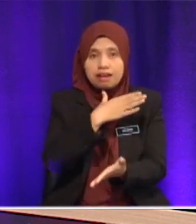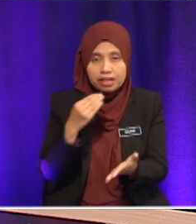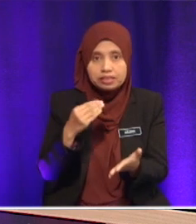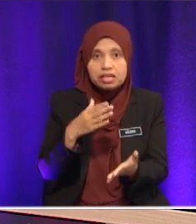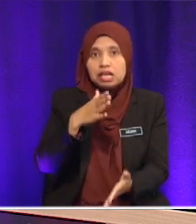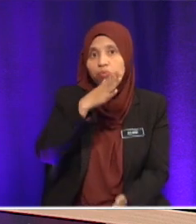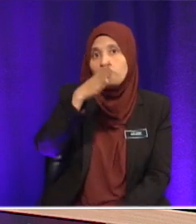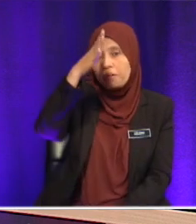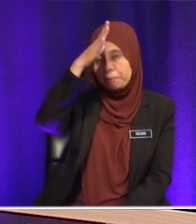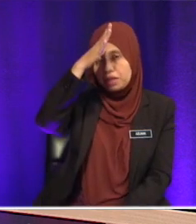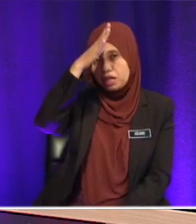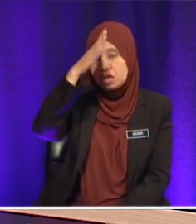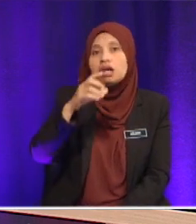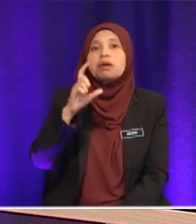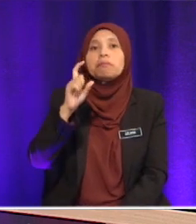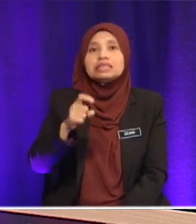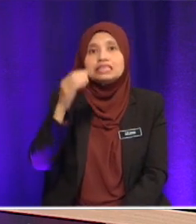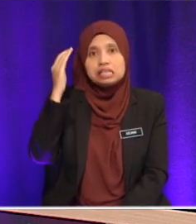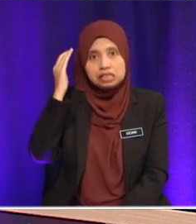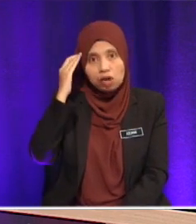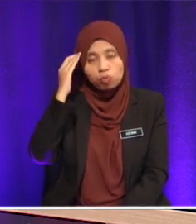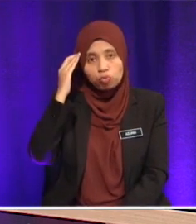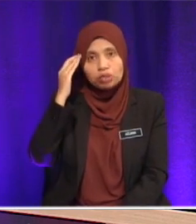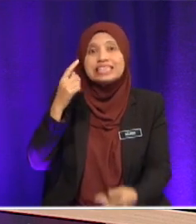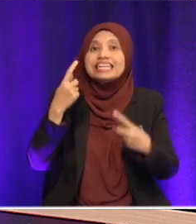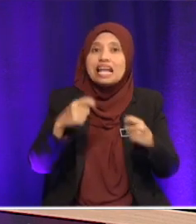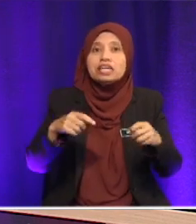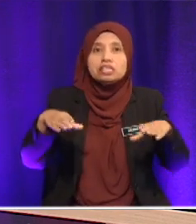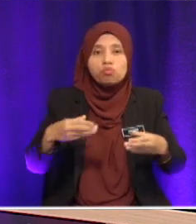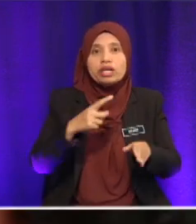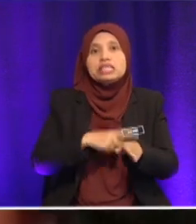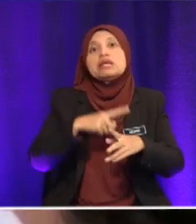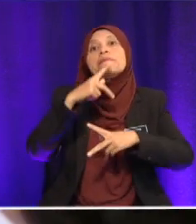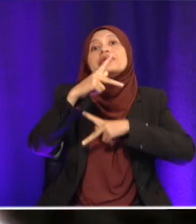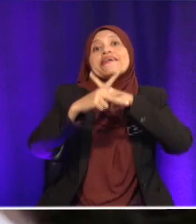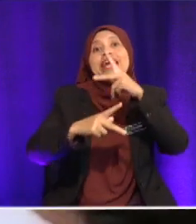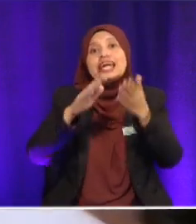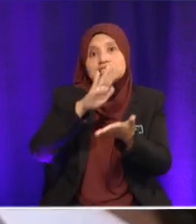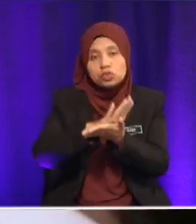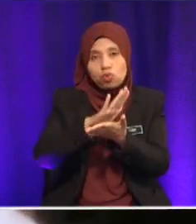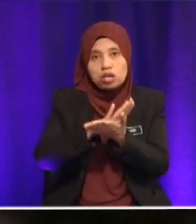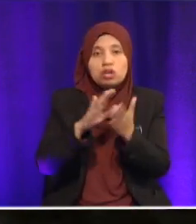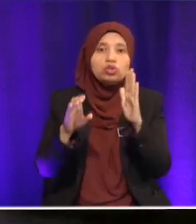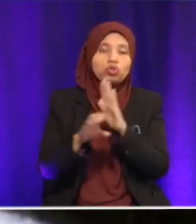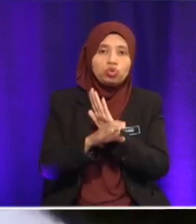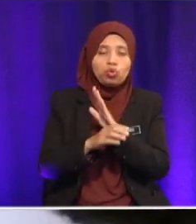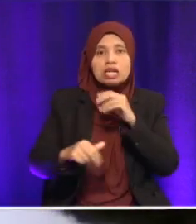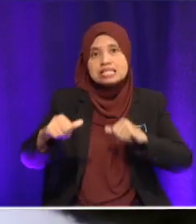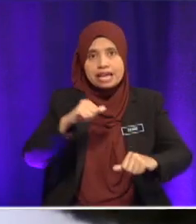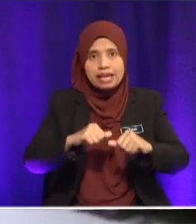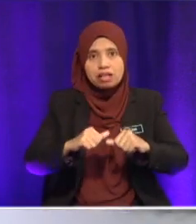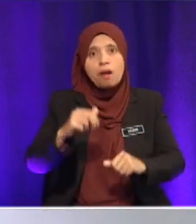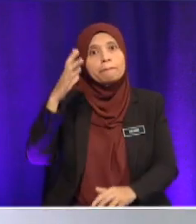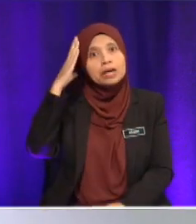perlu ketahui bahwa tindakan-tindakan ini telah dilaksanakan pada peringkat sekolah dan kalau kita mengingat kembali pengetahuan